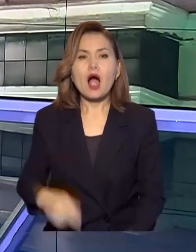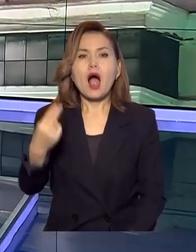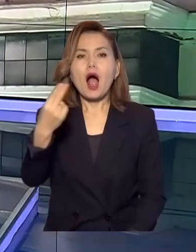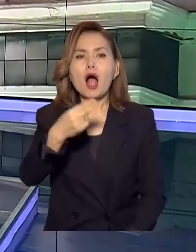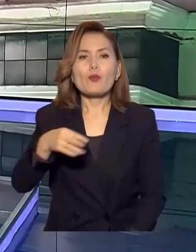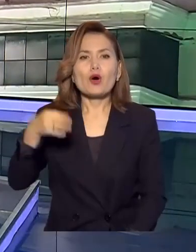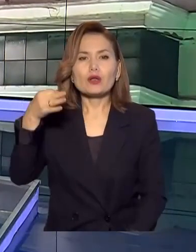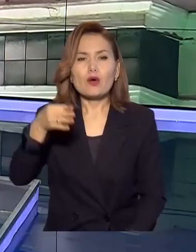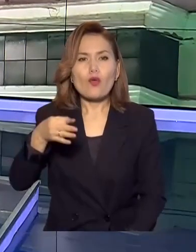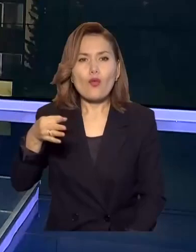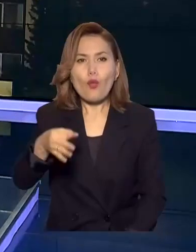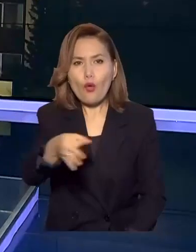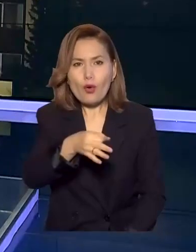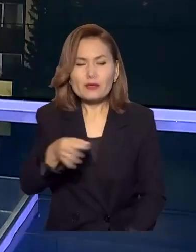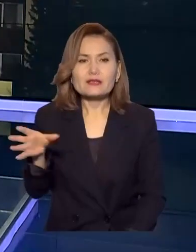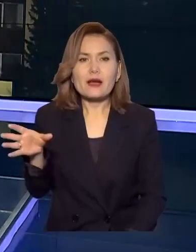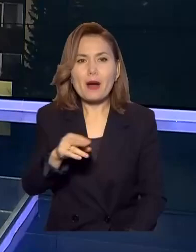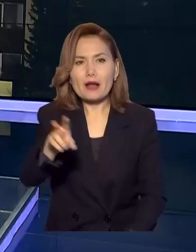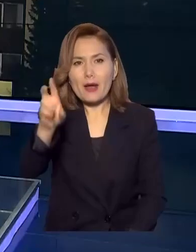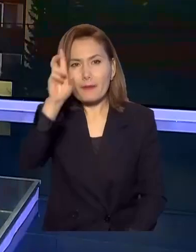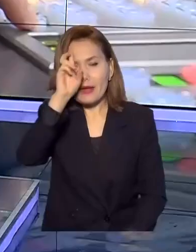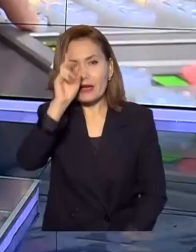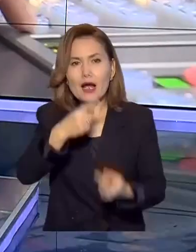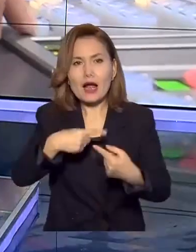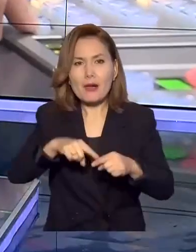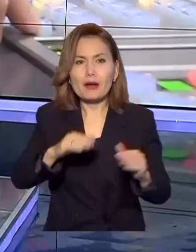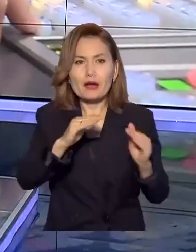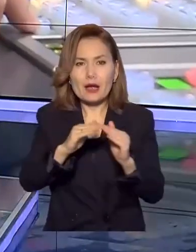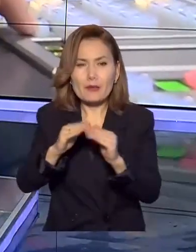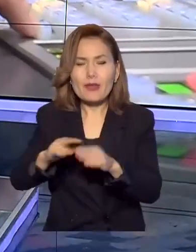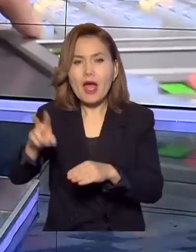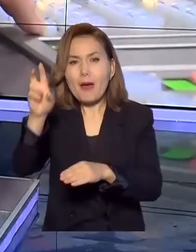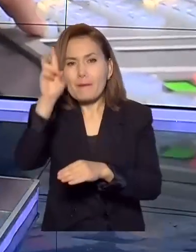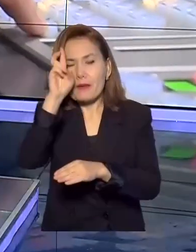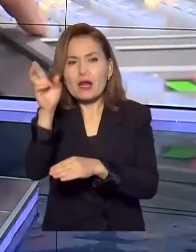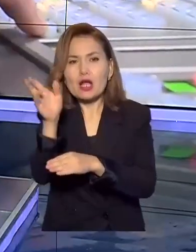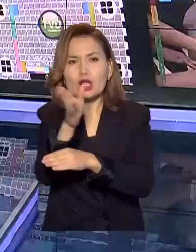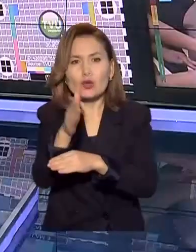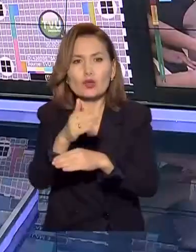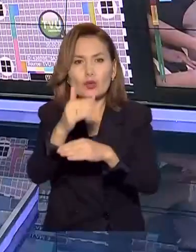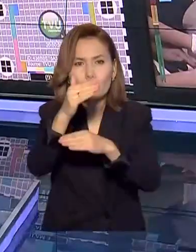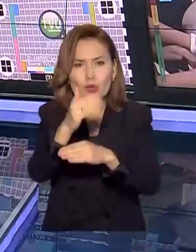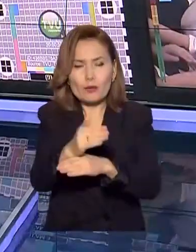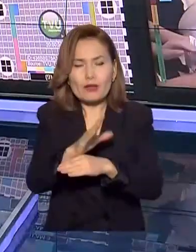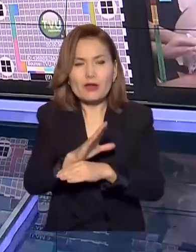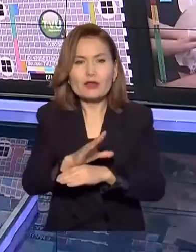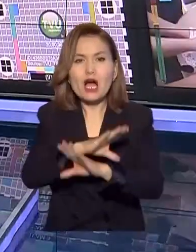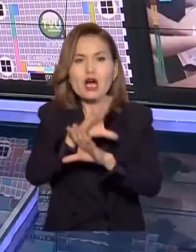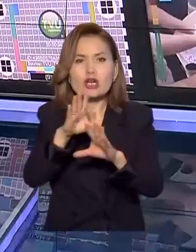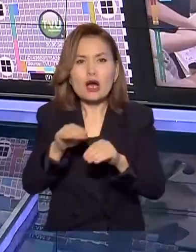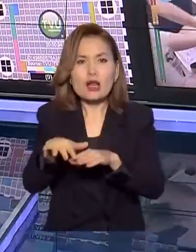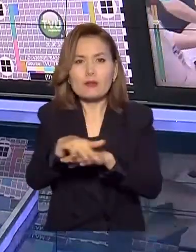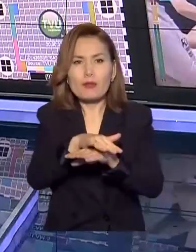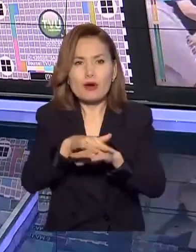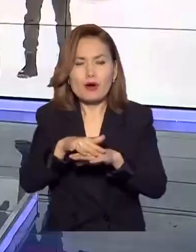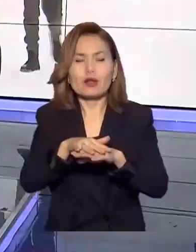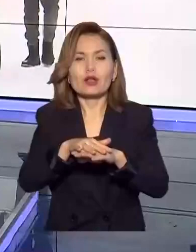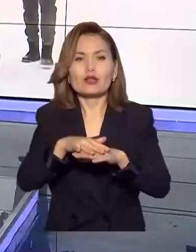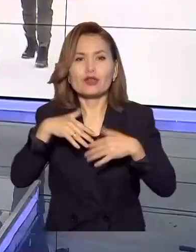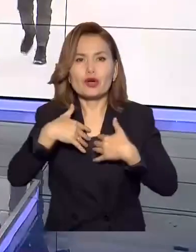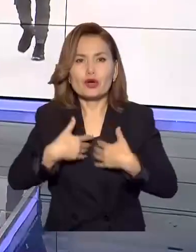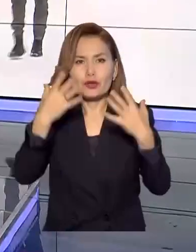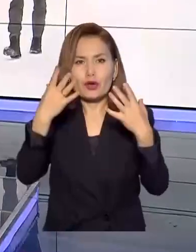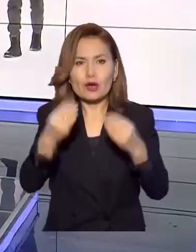Ақмола облысындағы барлық мемлекеттік мекемелердің ғимаратында мемлекеттік ту төмен түсірілді. Жалпы ұлттық аза тұту күніне байланысты